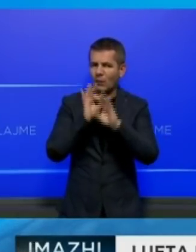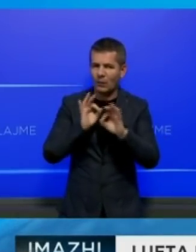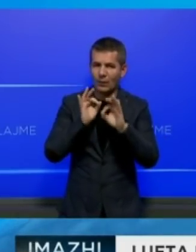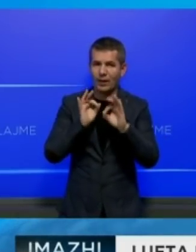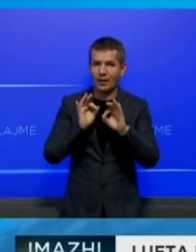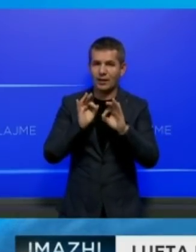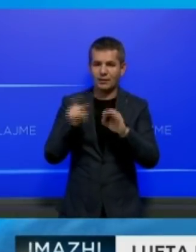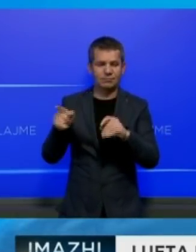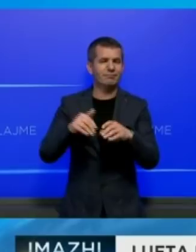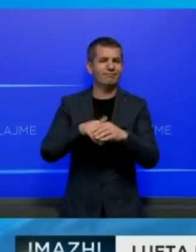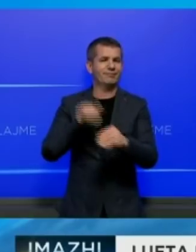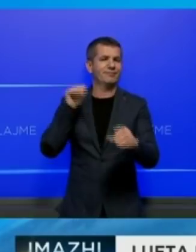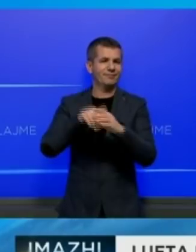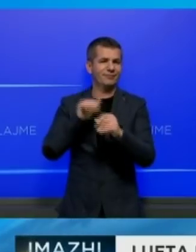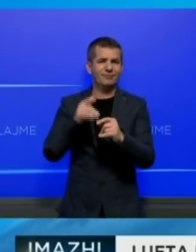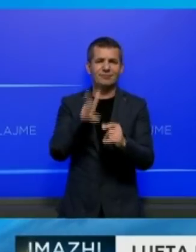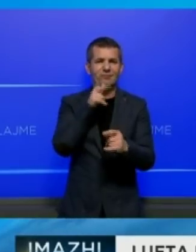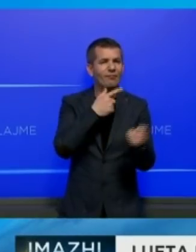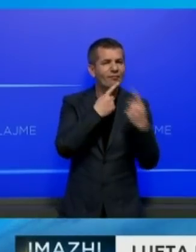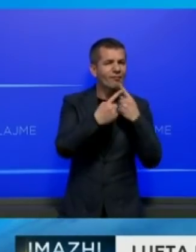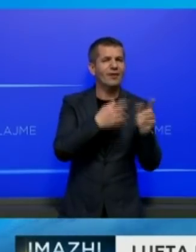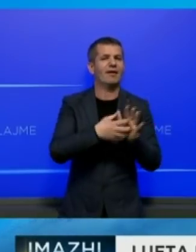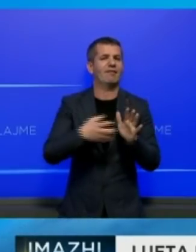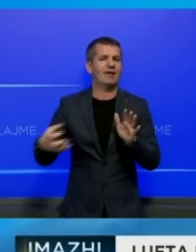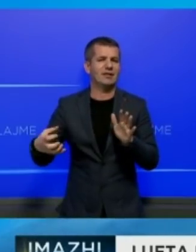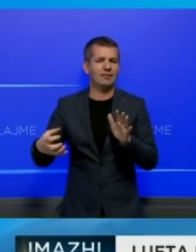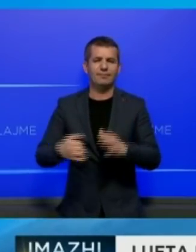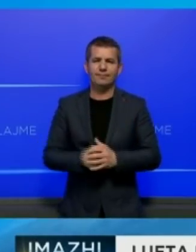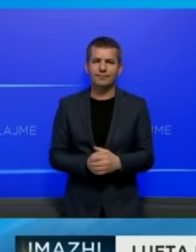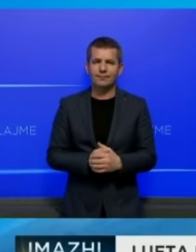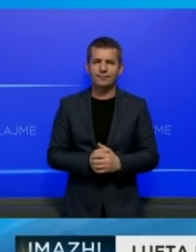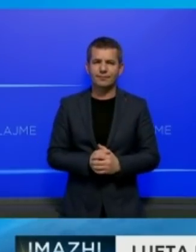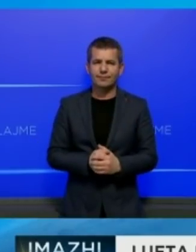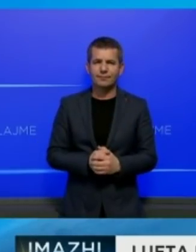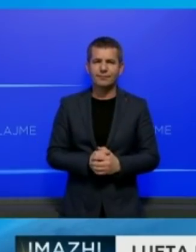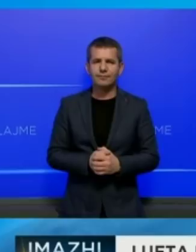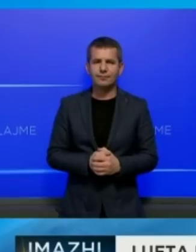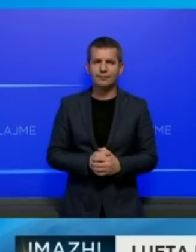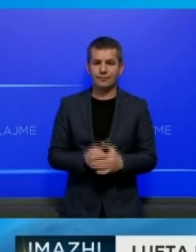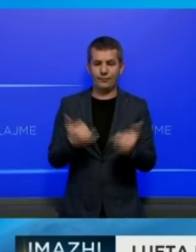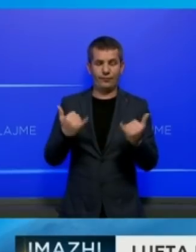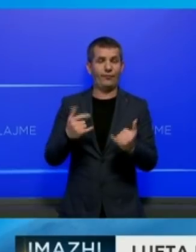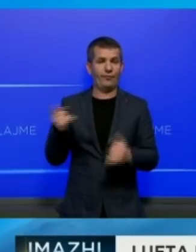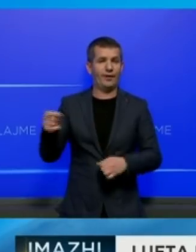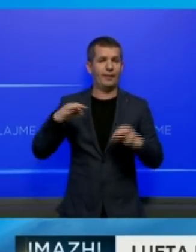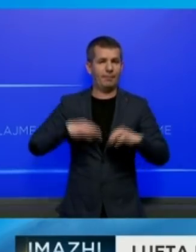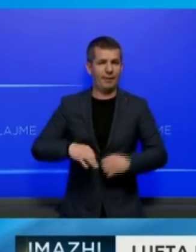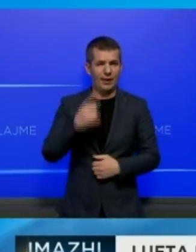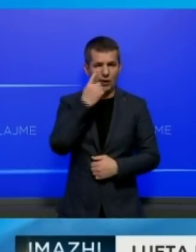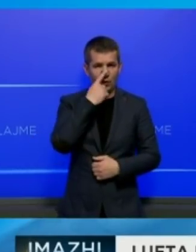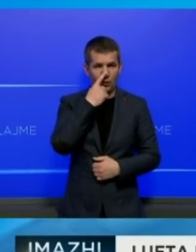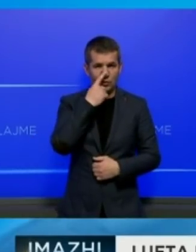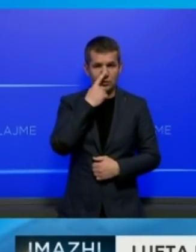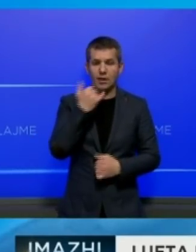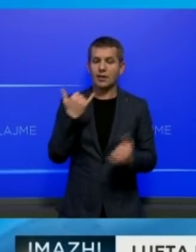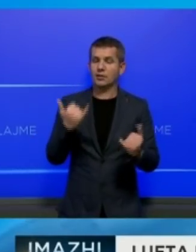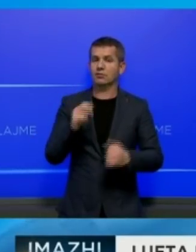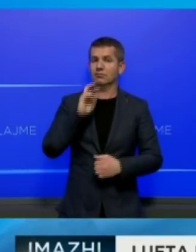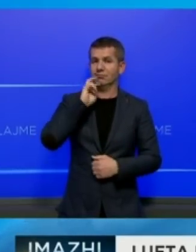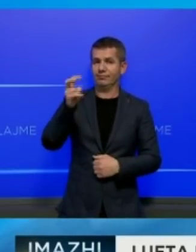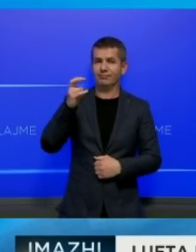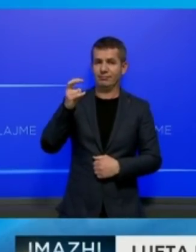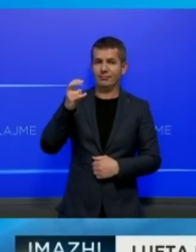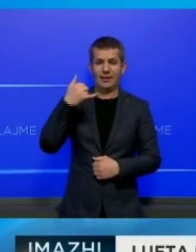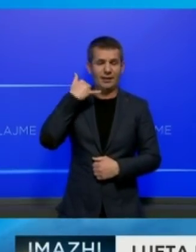për konsultime dhe ishin pajtuar për vazhdimin e bisedimeve. Ndërkohë, presidenti rus Vladimir Putin i ka thënë presidentit